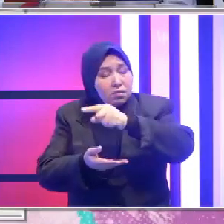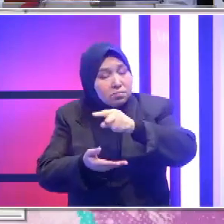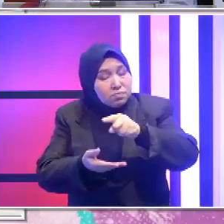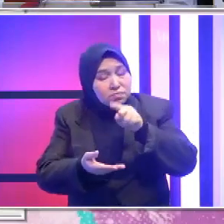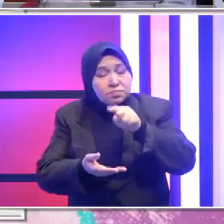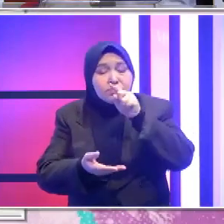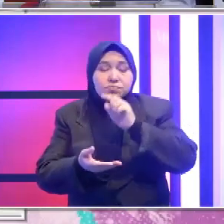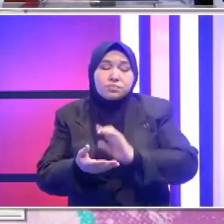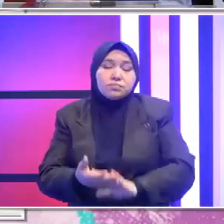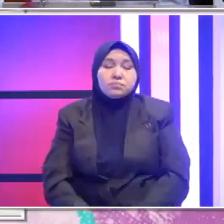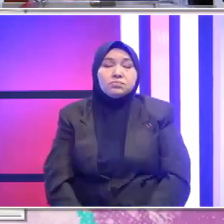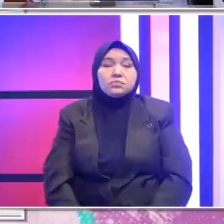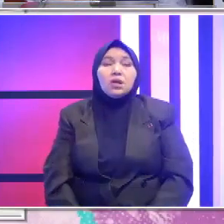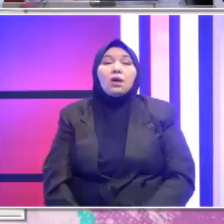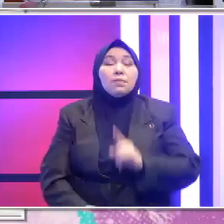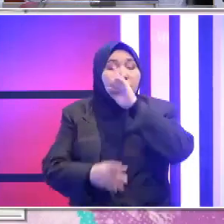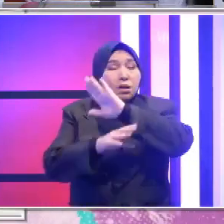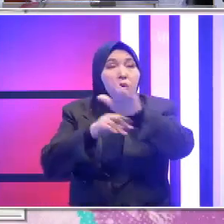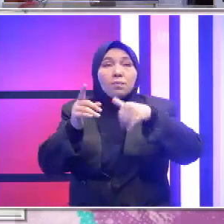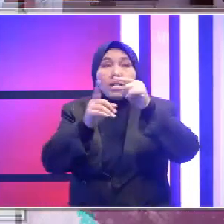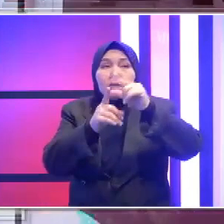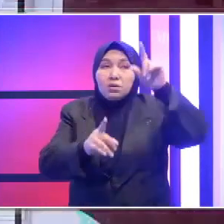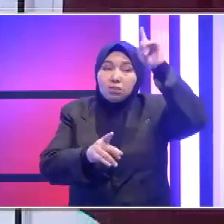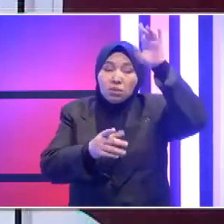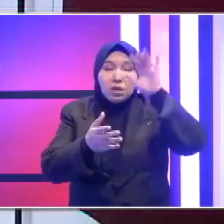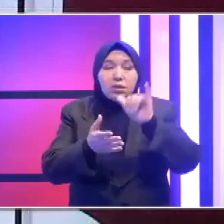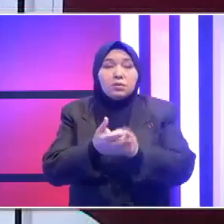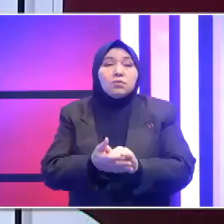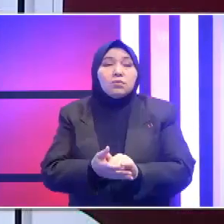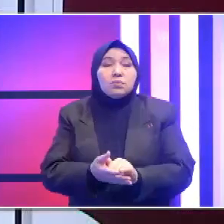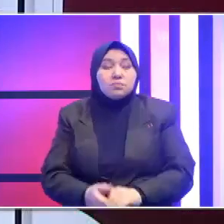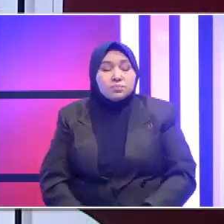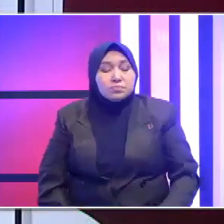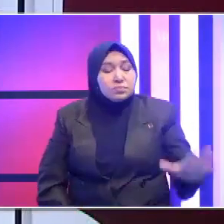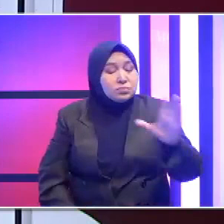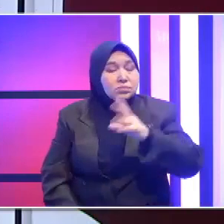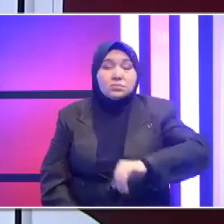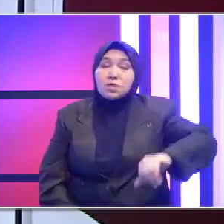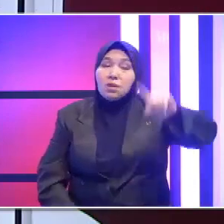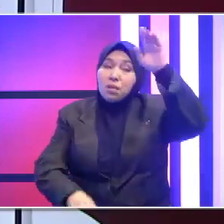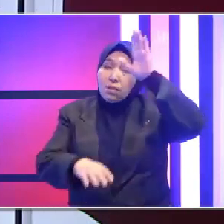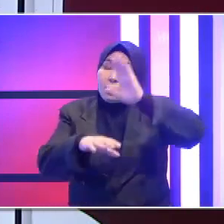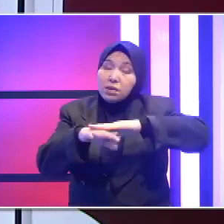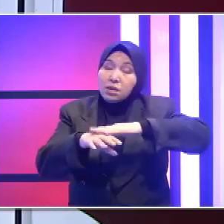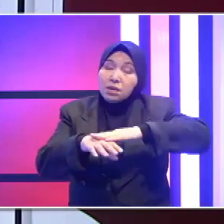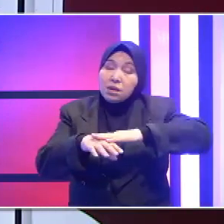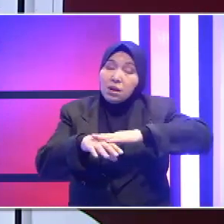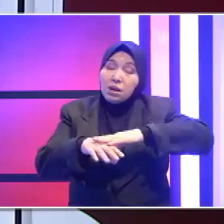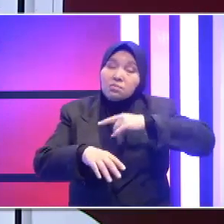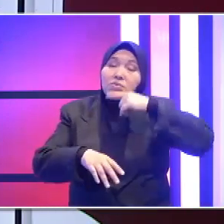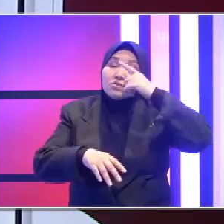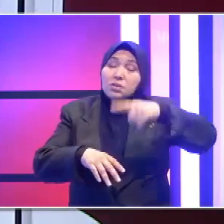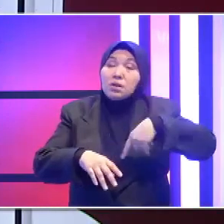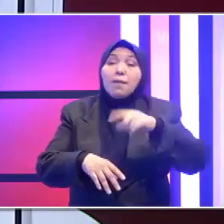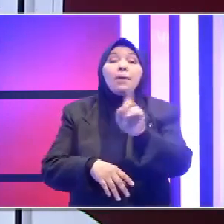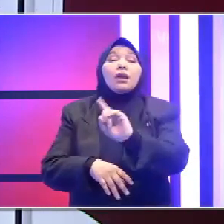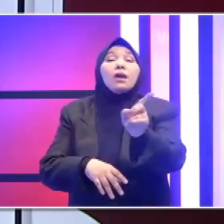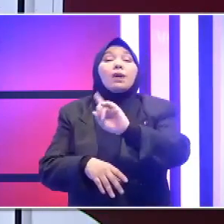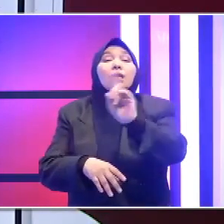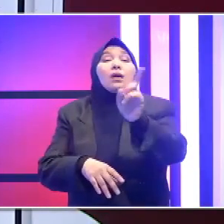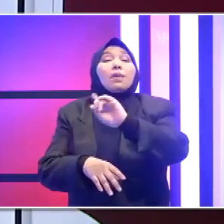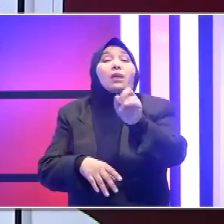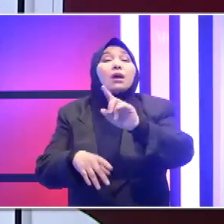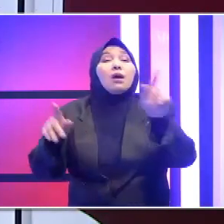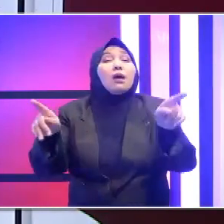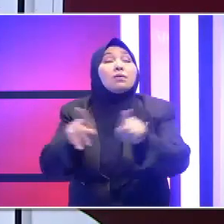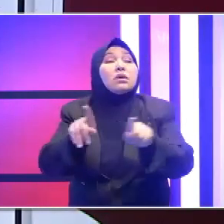Mun sebelum menyerah pada hari ketika Allah menyuruh mereka dan berfirman Gimanakah sekutu-sekutu ku yang